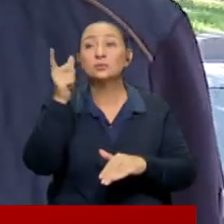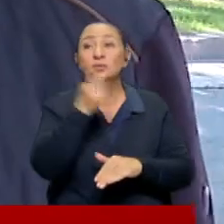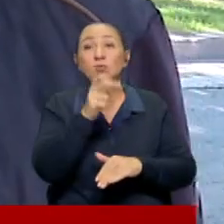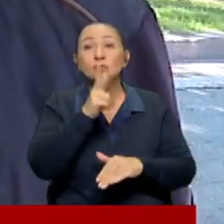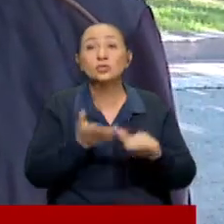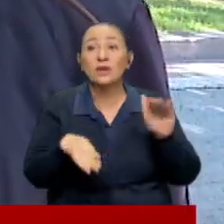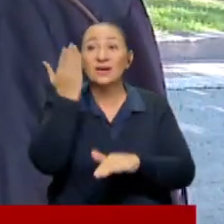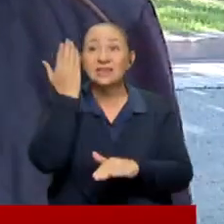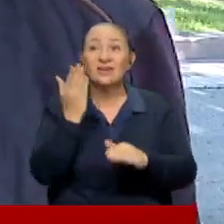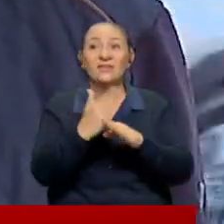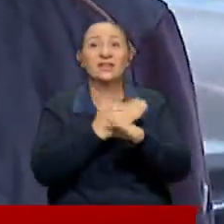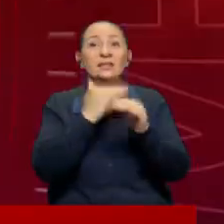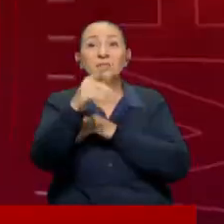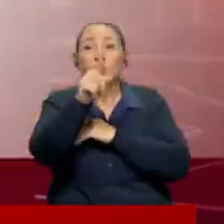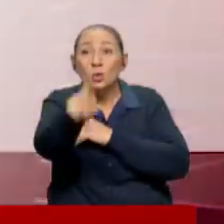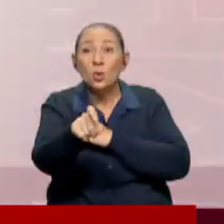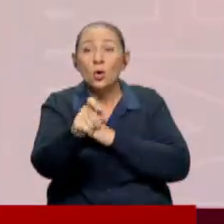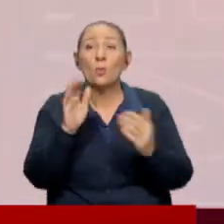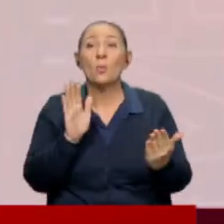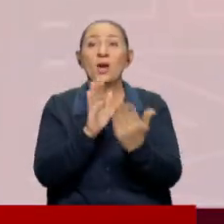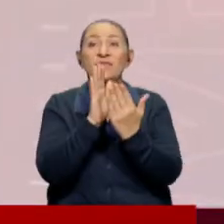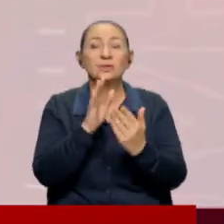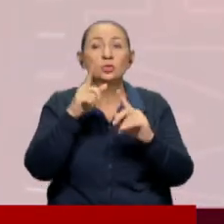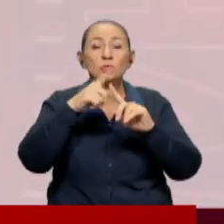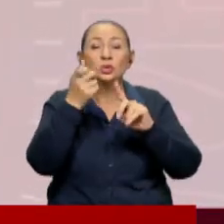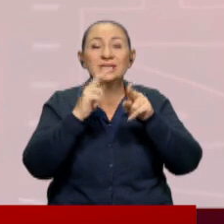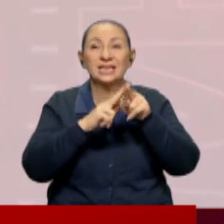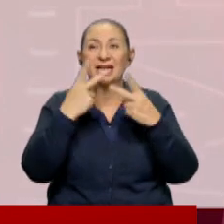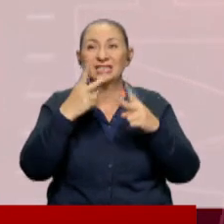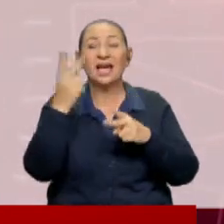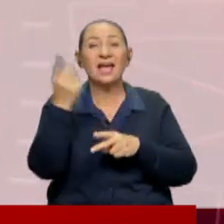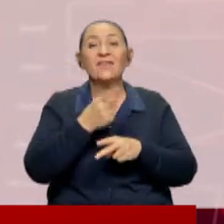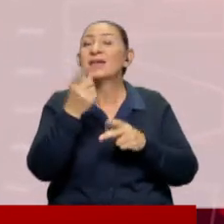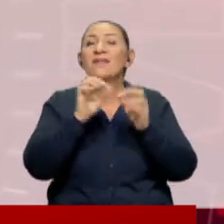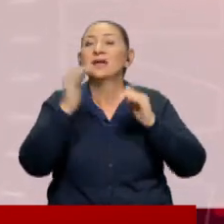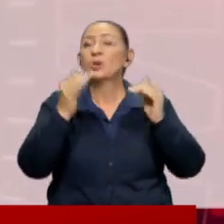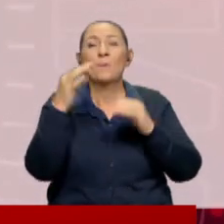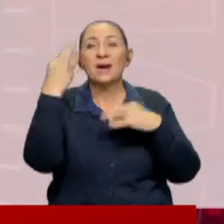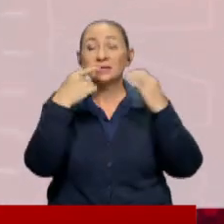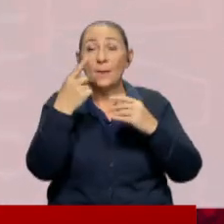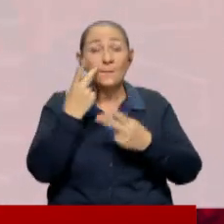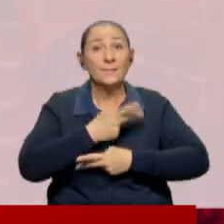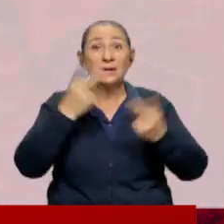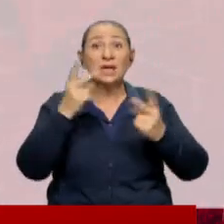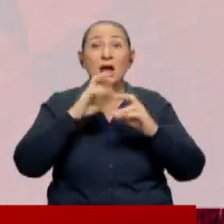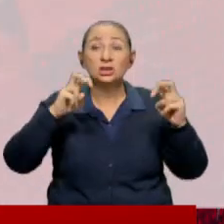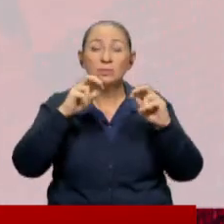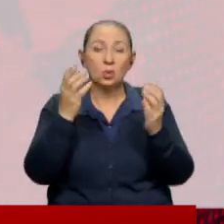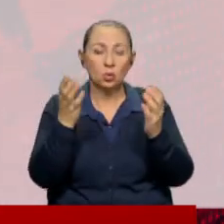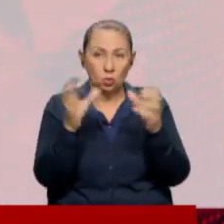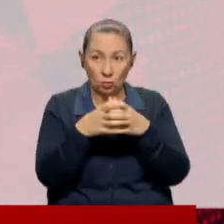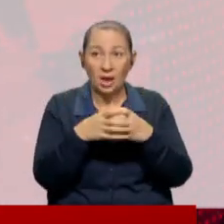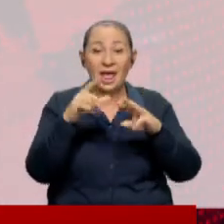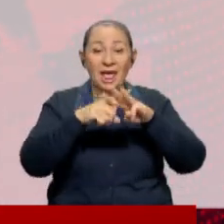%300 aşmış durumda. Vatandaş onu soruyor. Muhalefet TÜİK'in açıkladığı enflasyon rakamları makyajlı derken bağımsız araştırma grubu ENAG